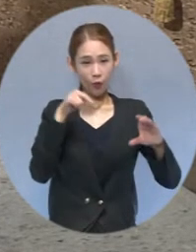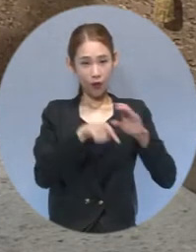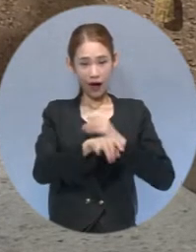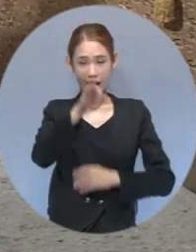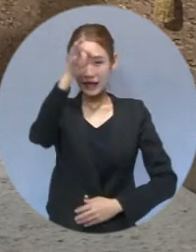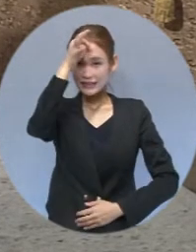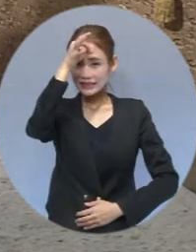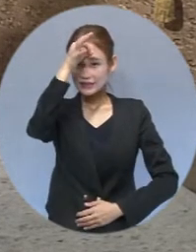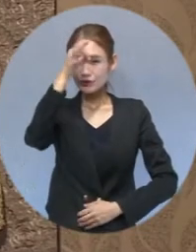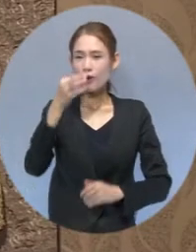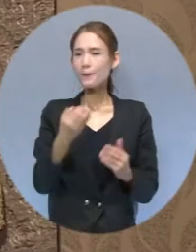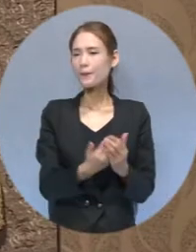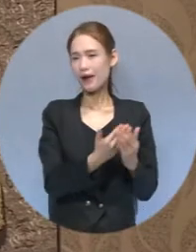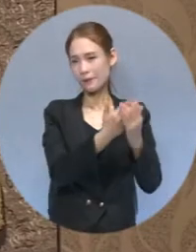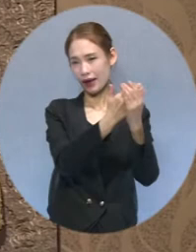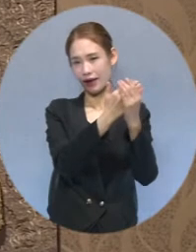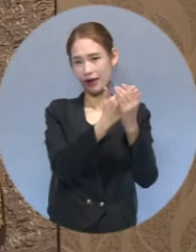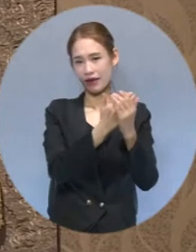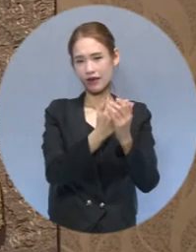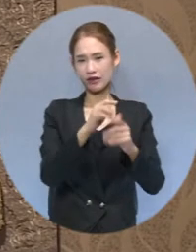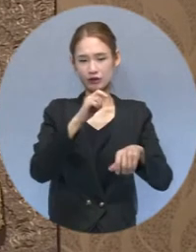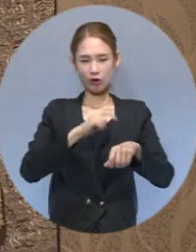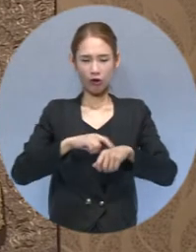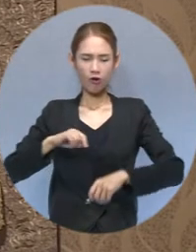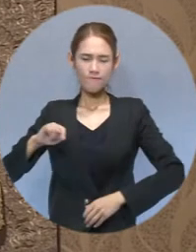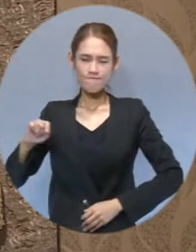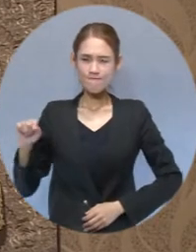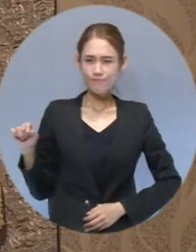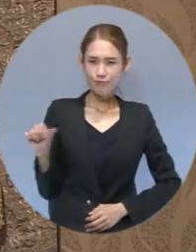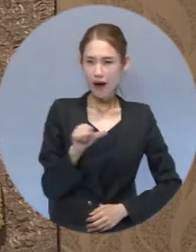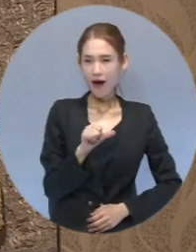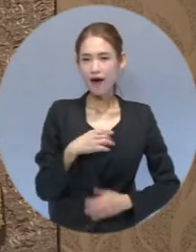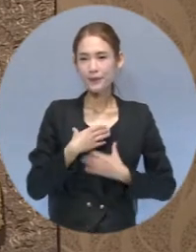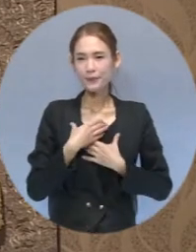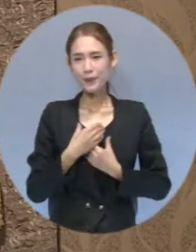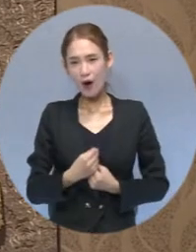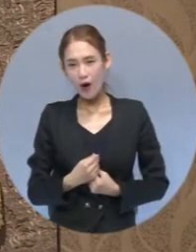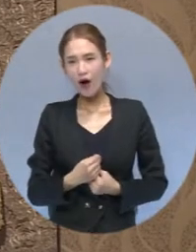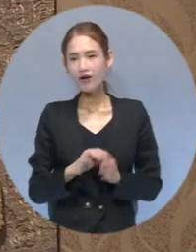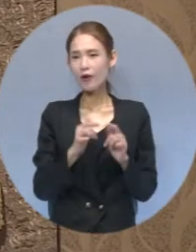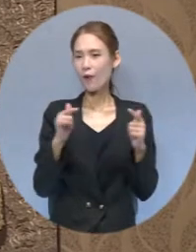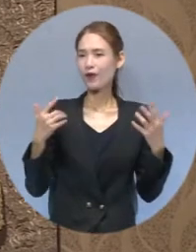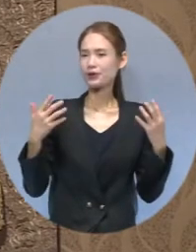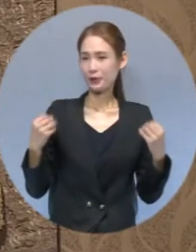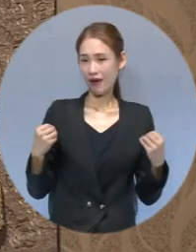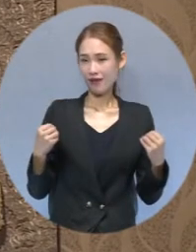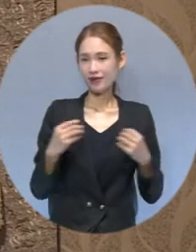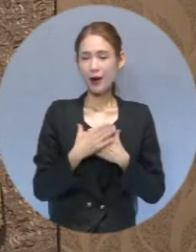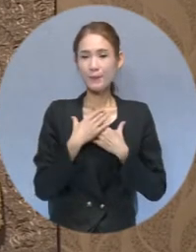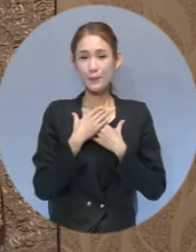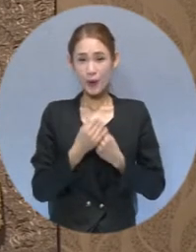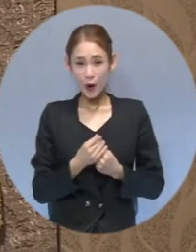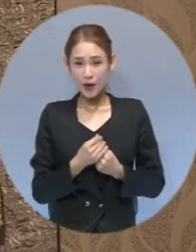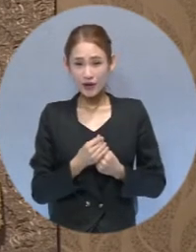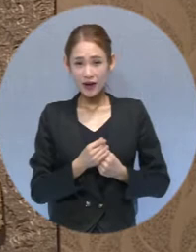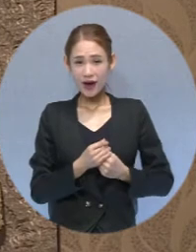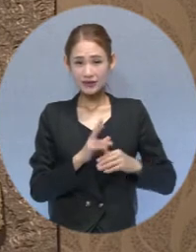발달하면서 굉장히 뭐 속도도 빠르고 편리하고 그런 것들이 많거든요. 근데 그 편리한